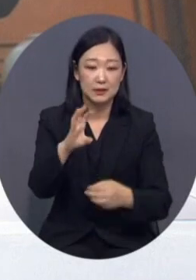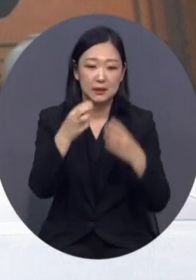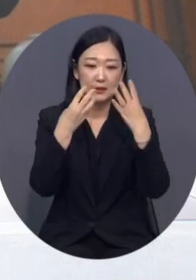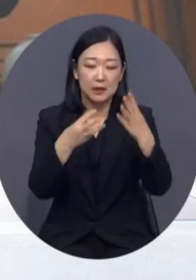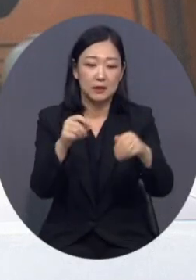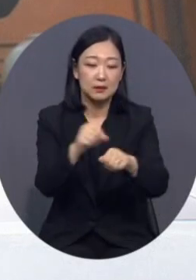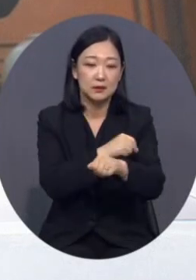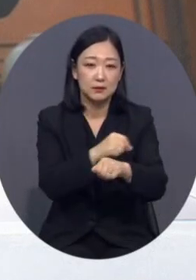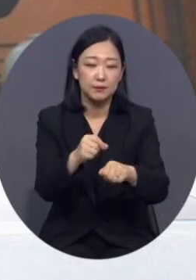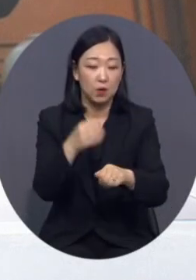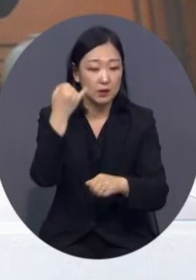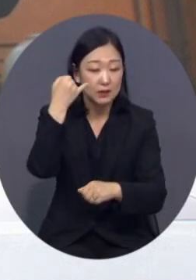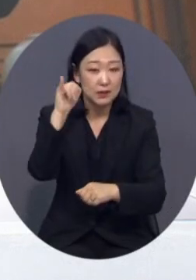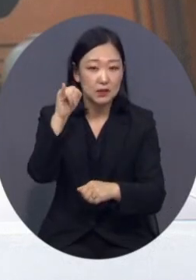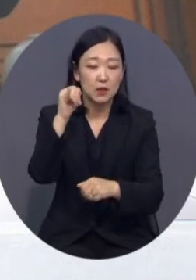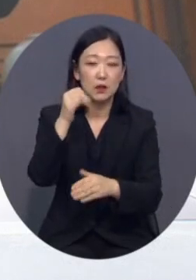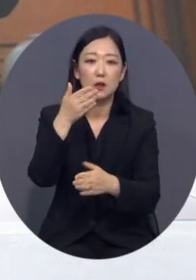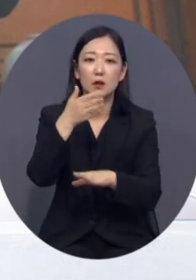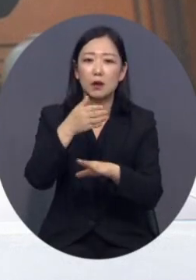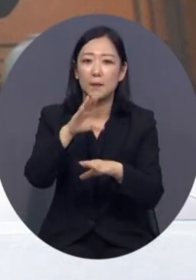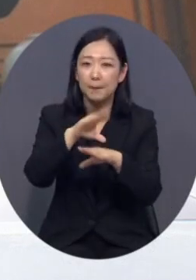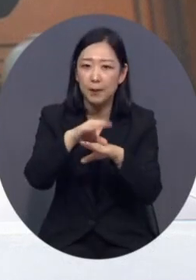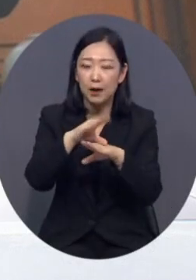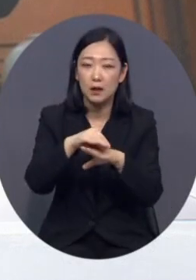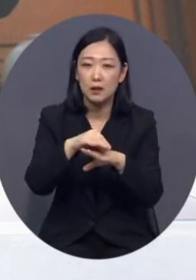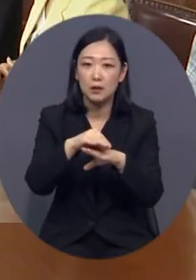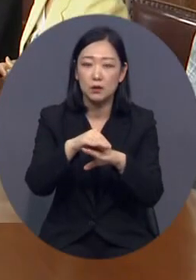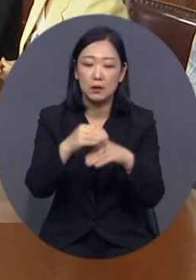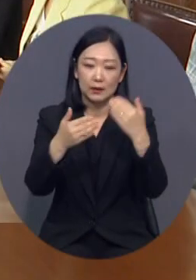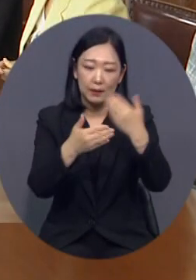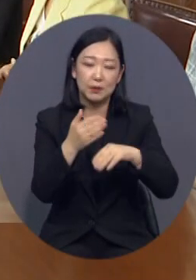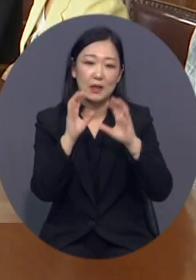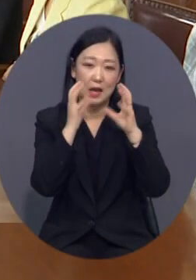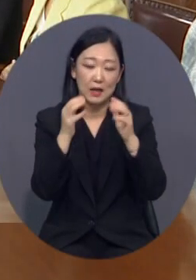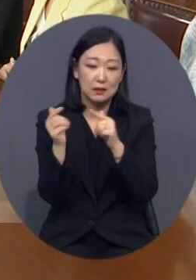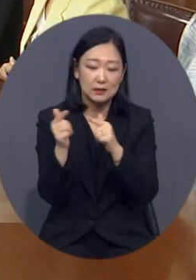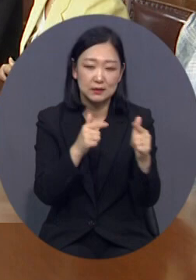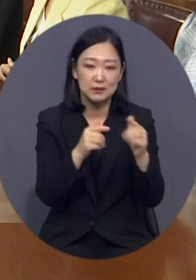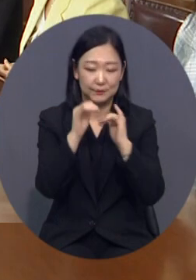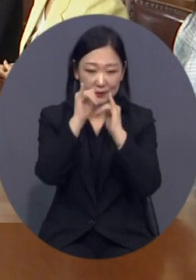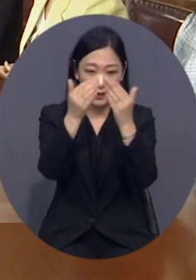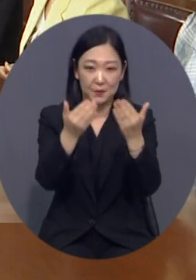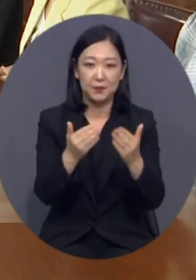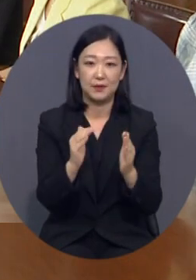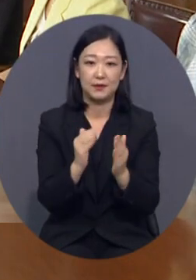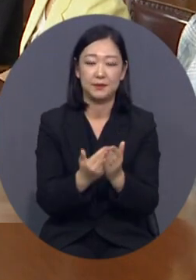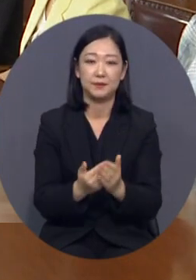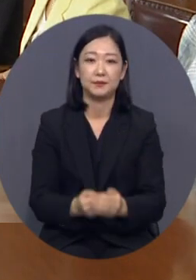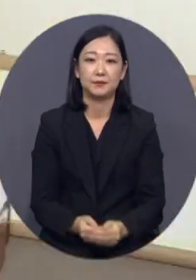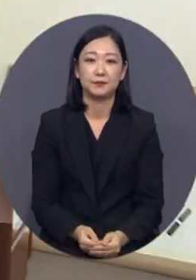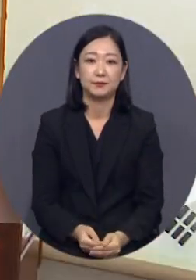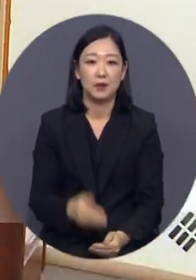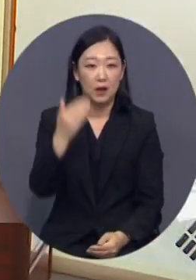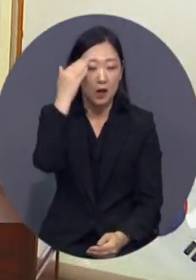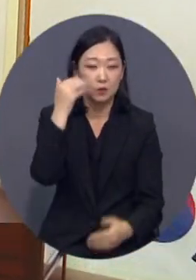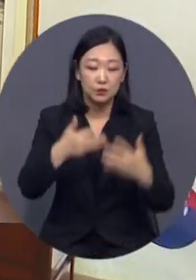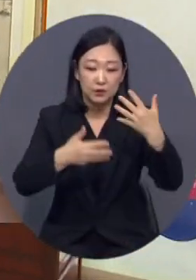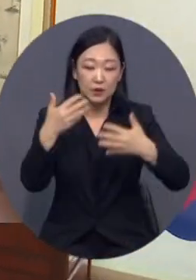특별기획 남겨진 아이들이 이달의 영상 기자상을 수상했습니다 한국영상기자협회는